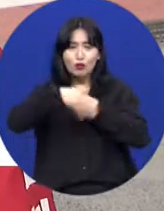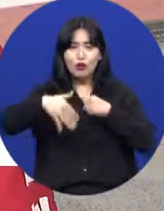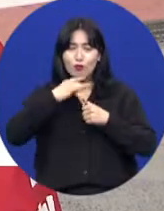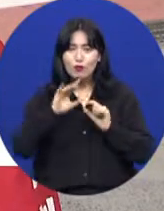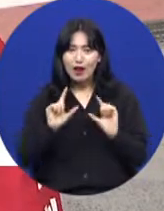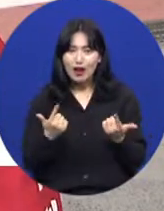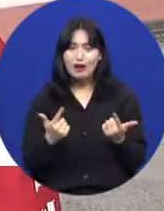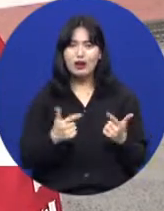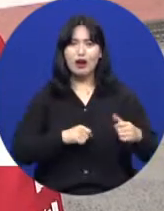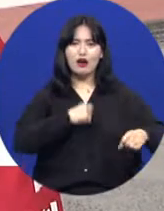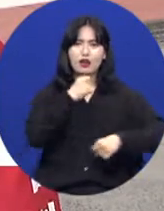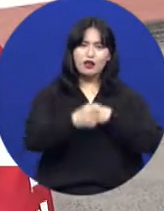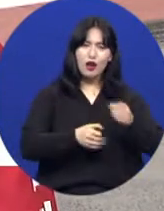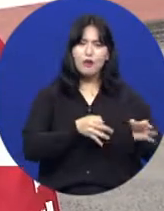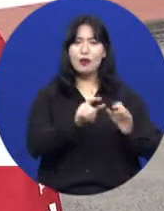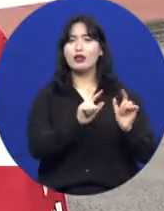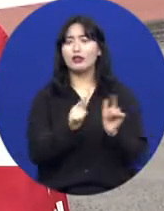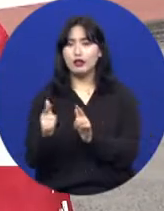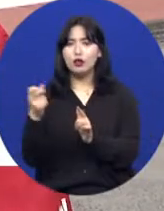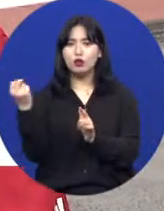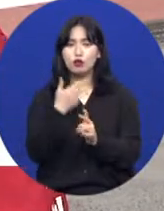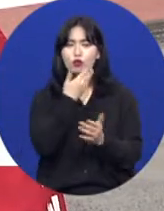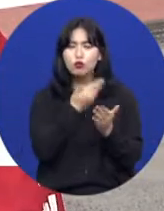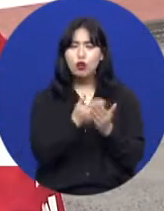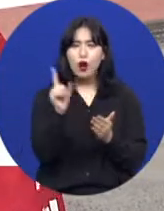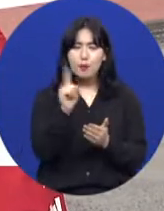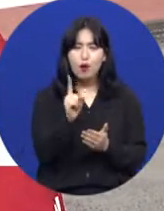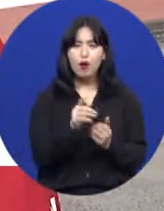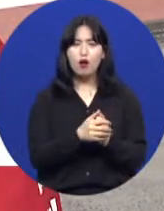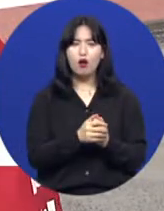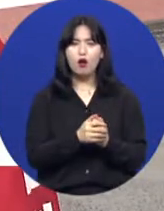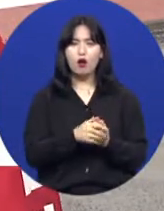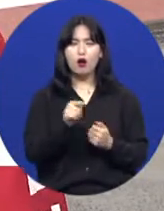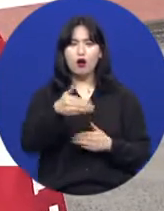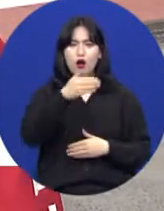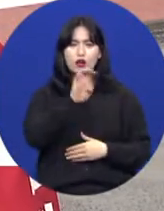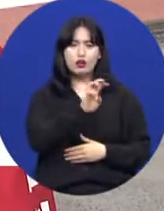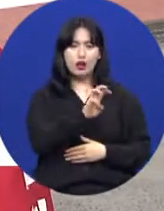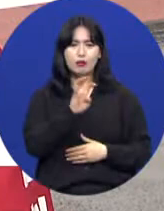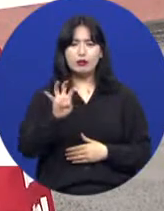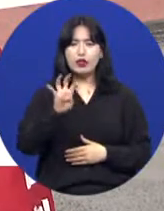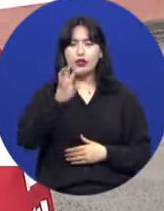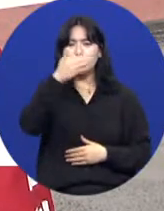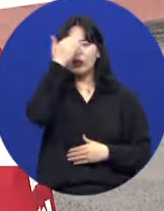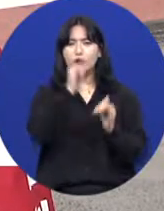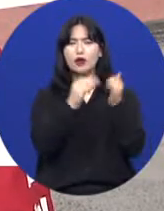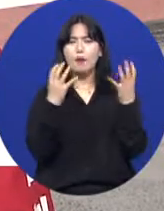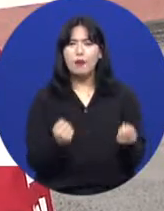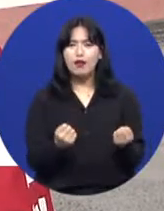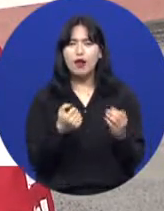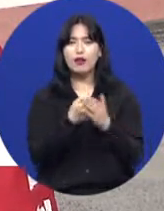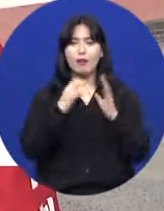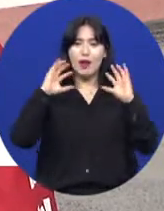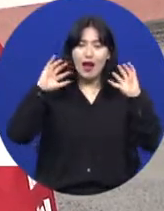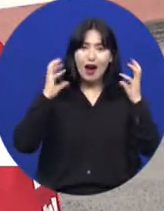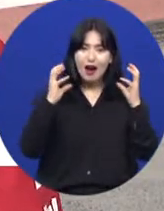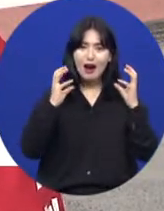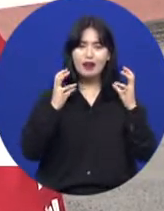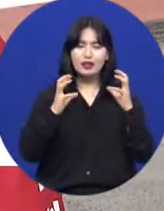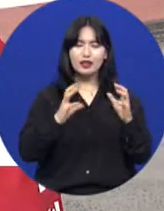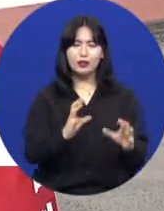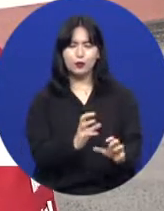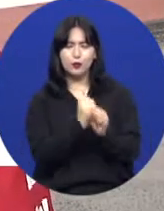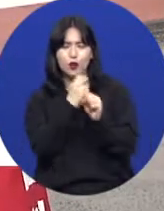자유로운 프리마켓, 또 중요한 거는 30, 40대 이런 젊은층들이 많거든요. 그래서 우리 영유아 이런